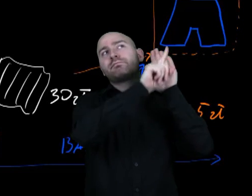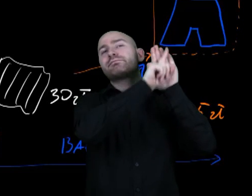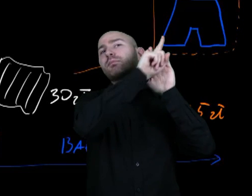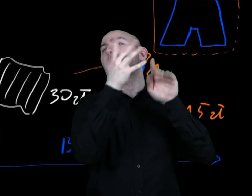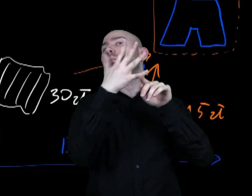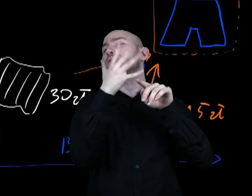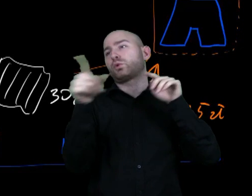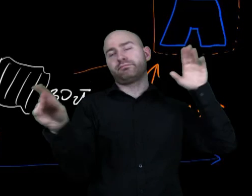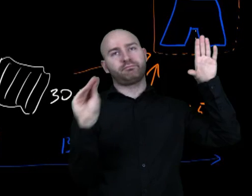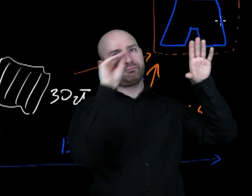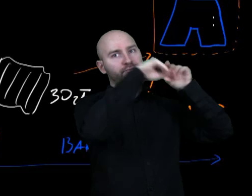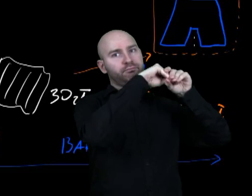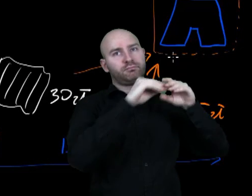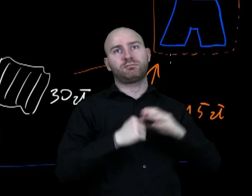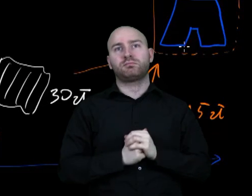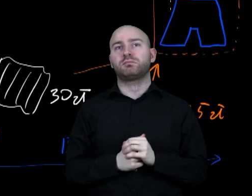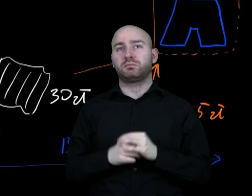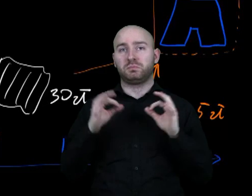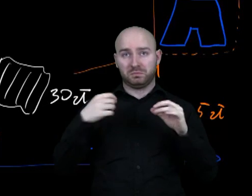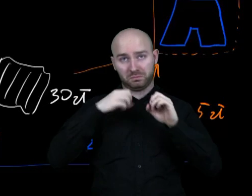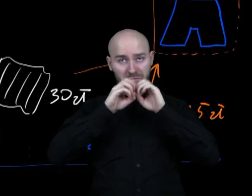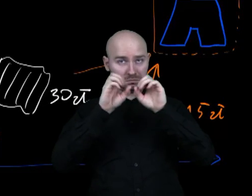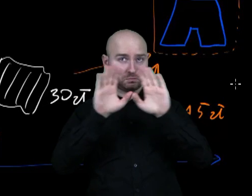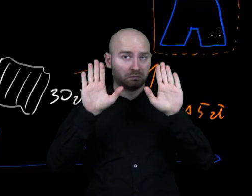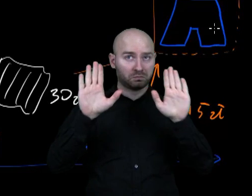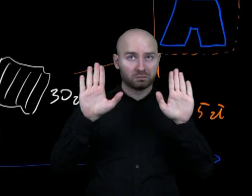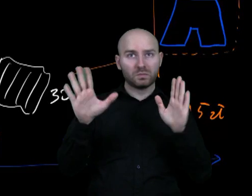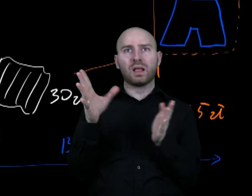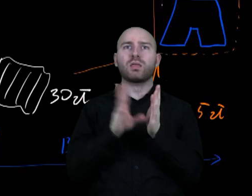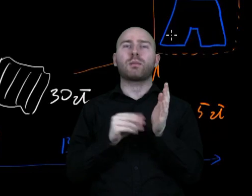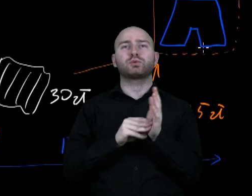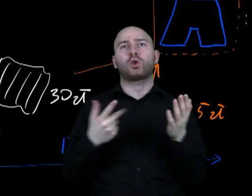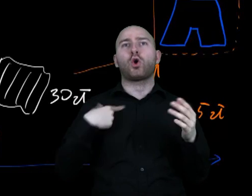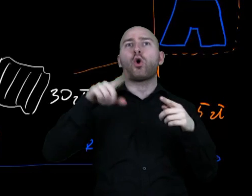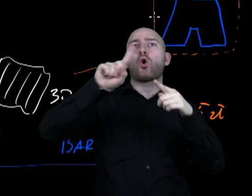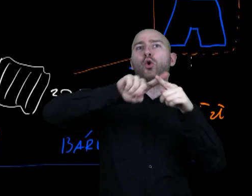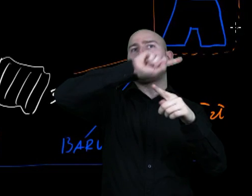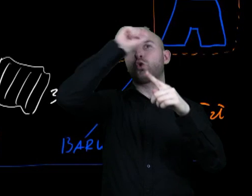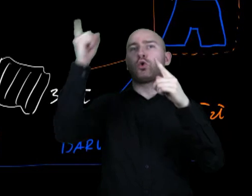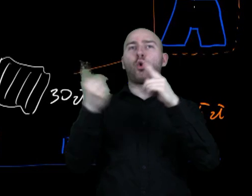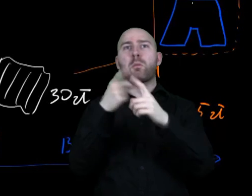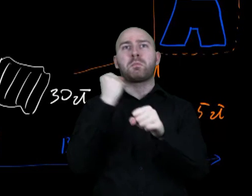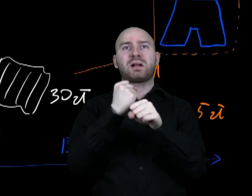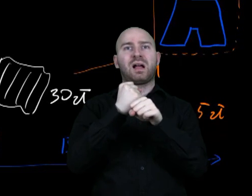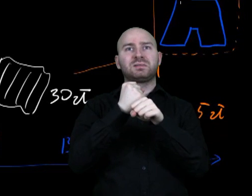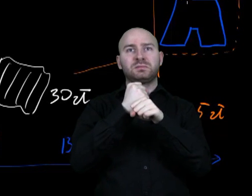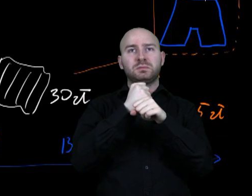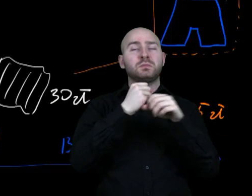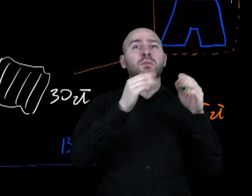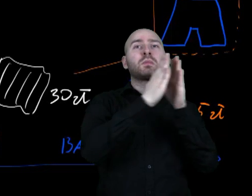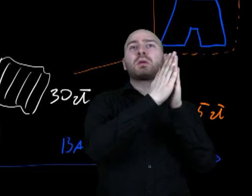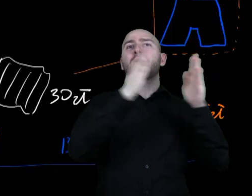50 zł. Kiedyś objaśnię, co będzie, jeśli nie osiągniemy tego punktu w ciągu roku, tylko zatrzymamy się przy którymś z dóbr pośrednich.